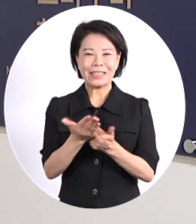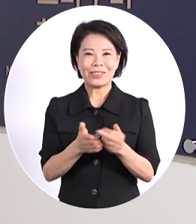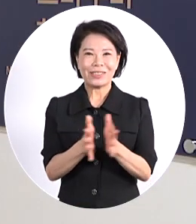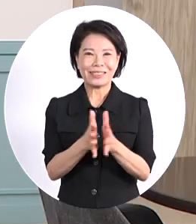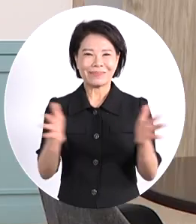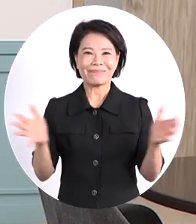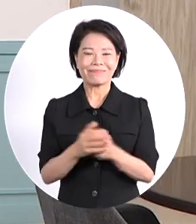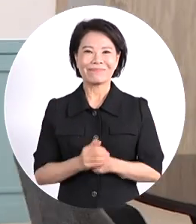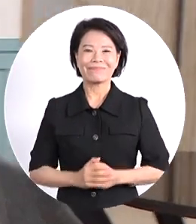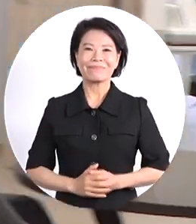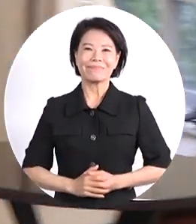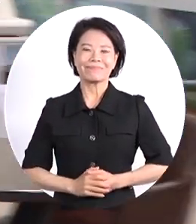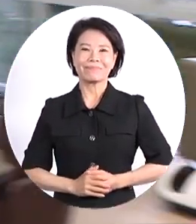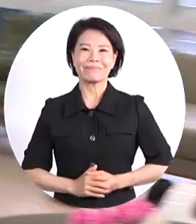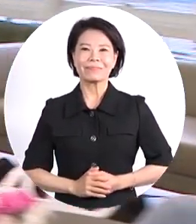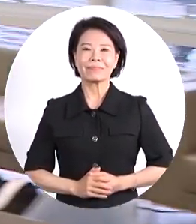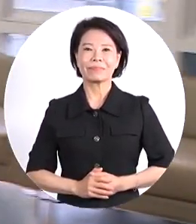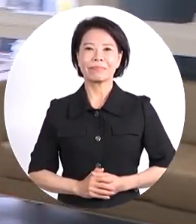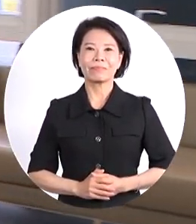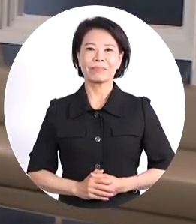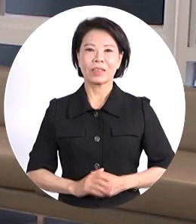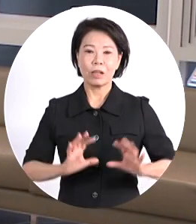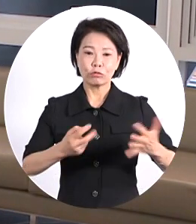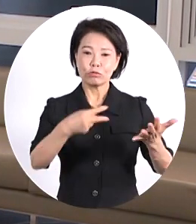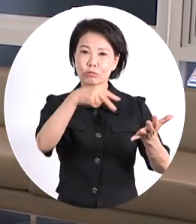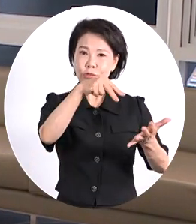시작합니다. 첫 소식입니다.